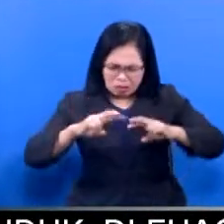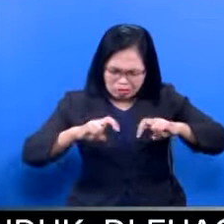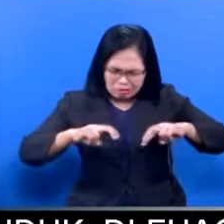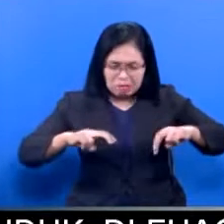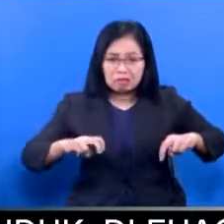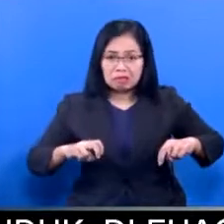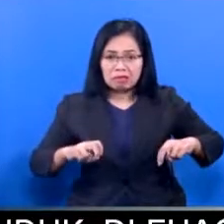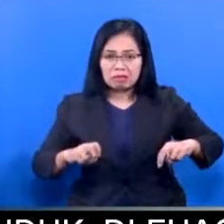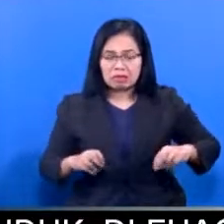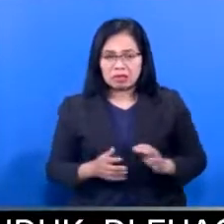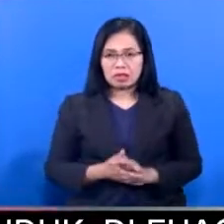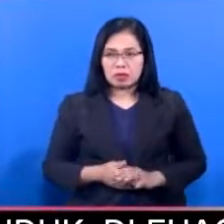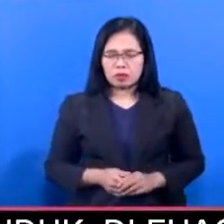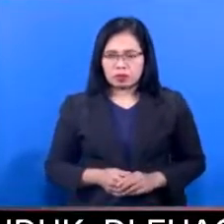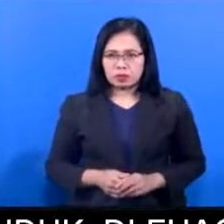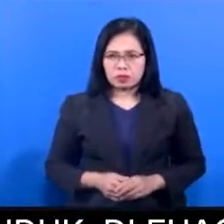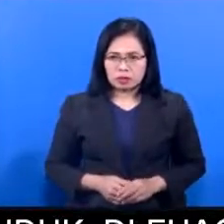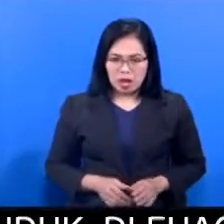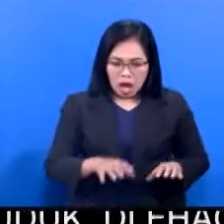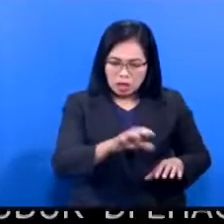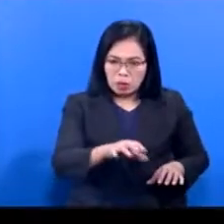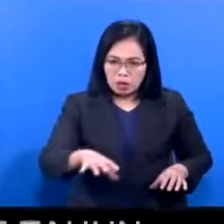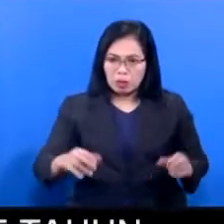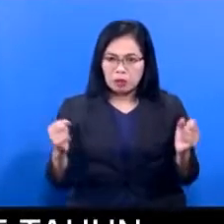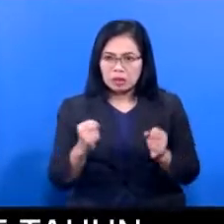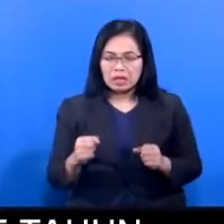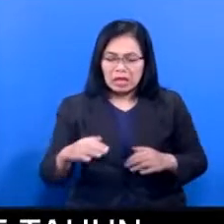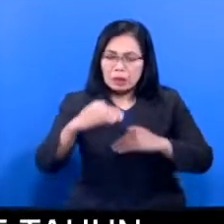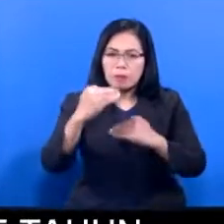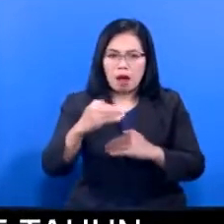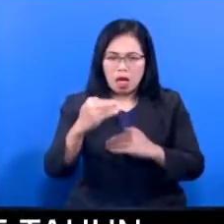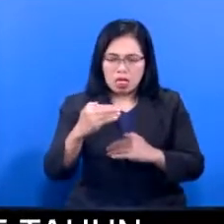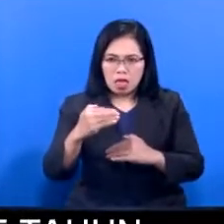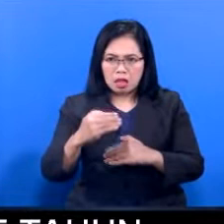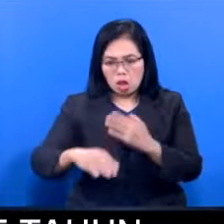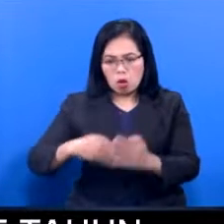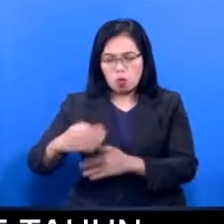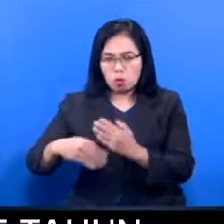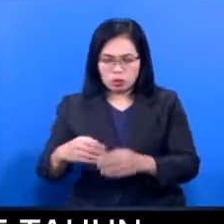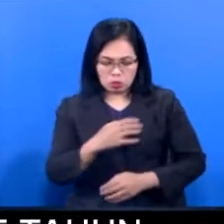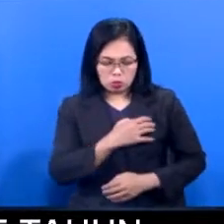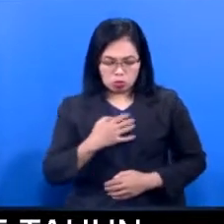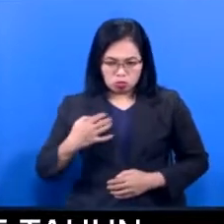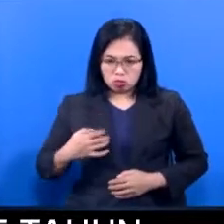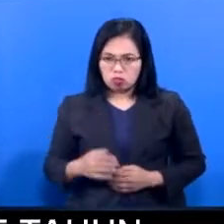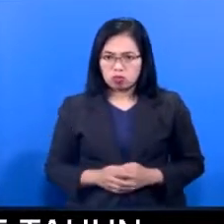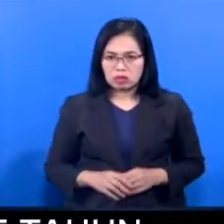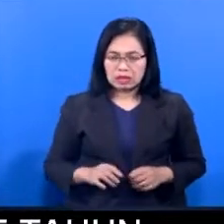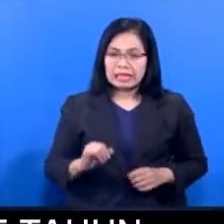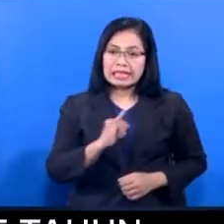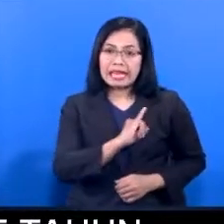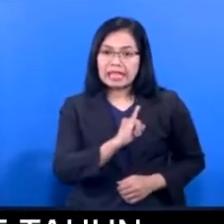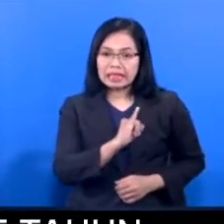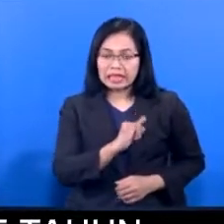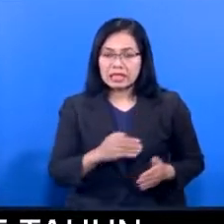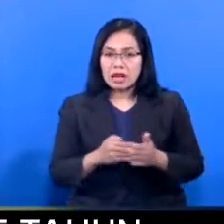lagi terbatasnya ruang pendingin yang tersedia di RSUD Kabupaten Tangerang sehingga proses pengenalan identitas sedikit terhambat.